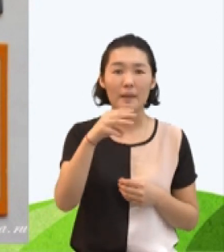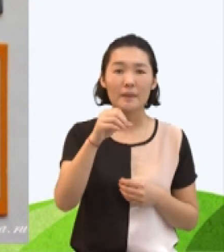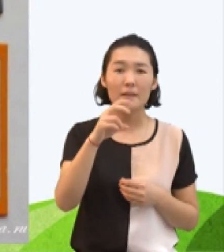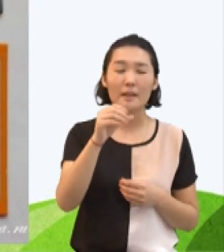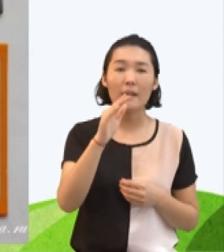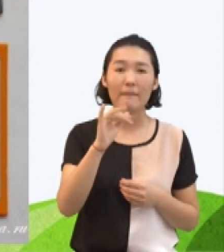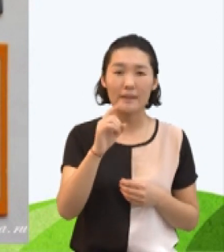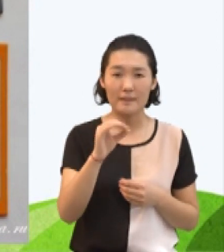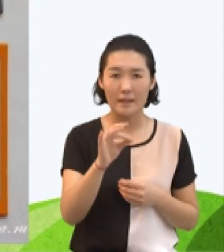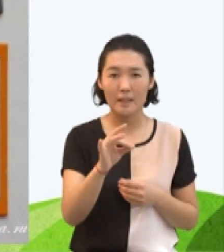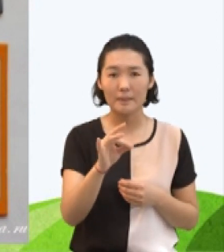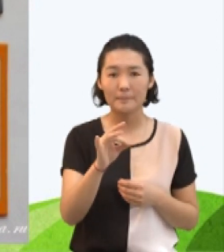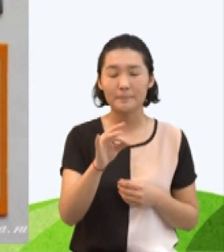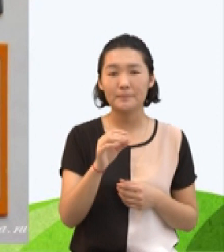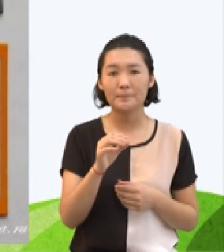телевизор,